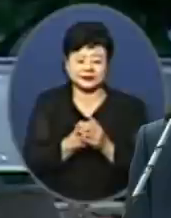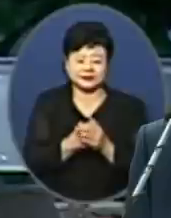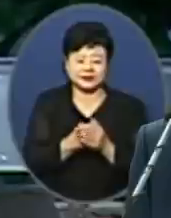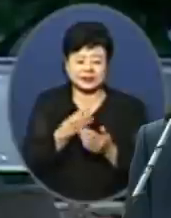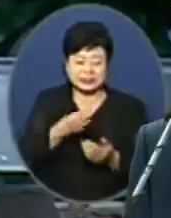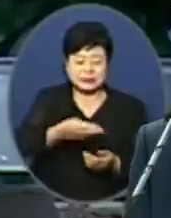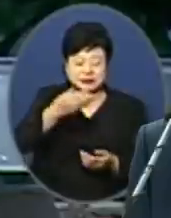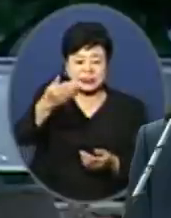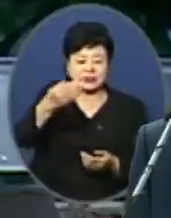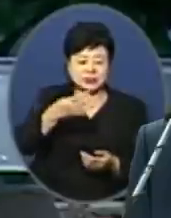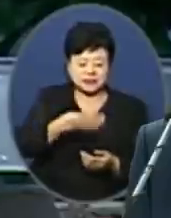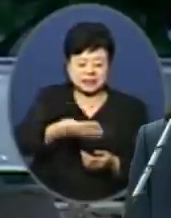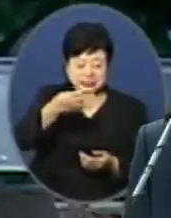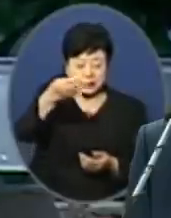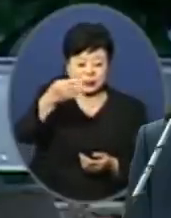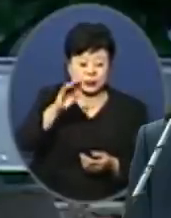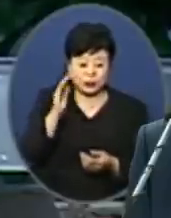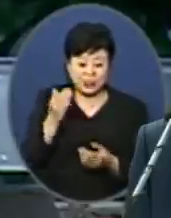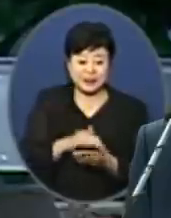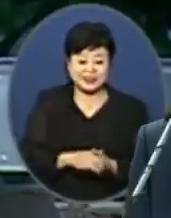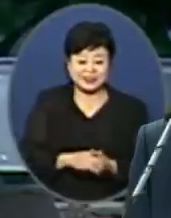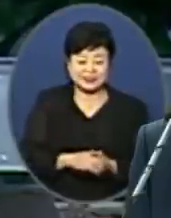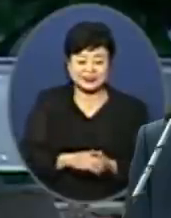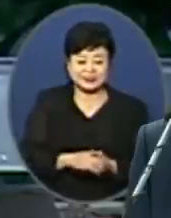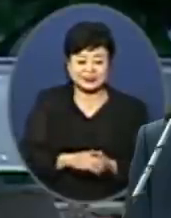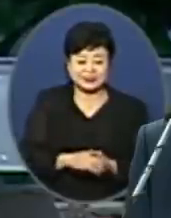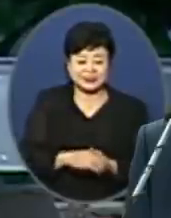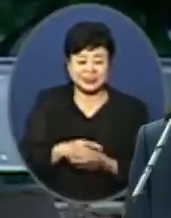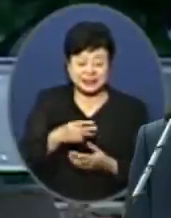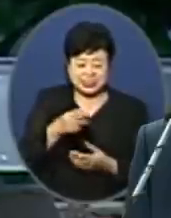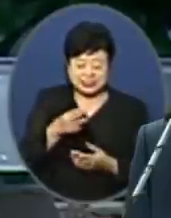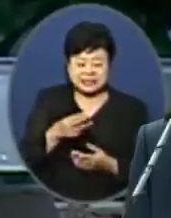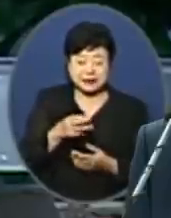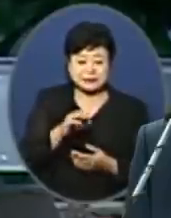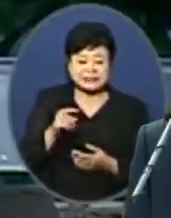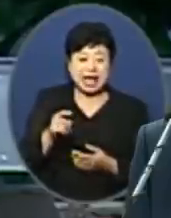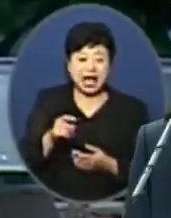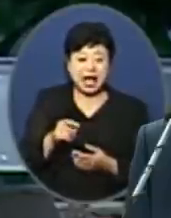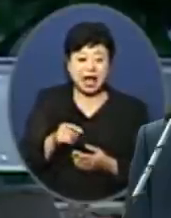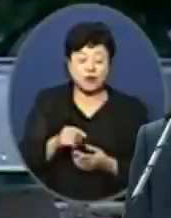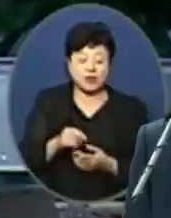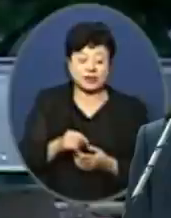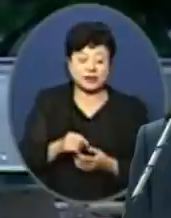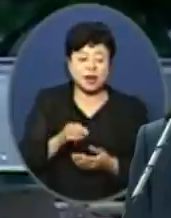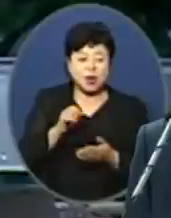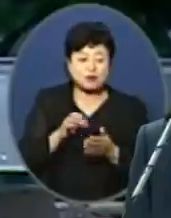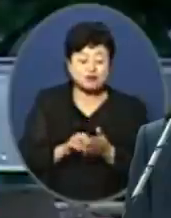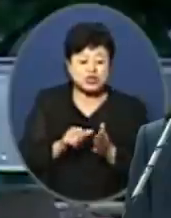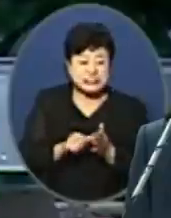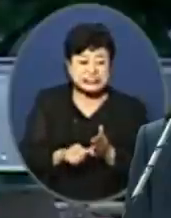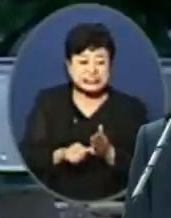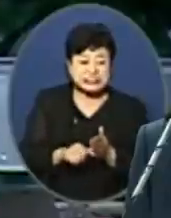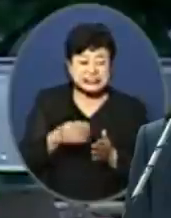우리들이 4차원 속에 살게 되는 것입니다. 3차원의 물질만 때리고 사는 것이 4차원